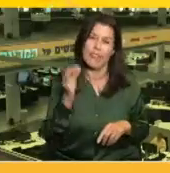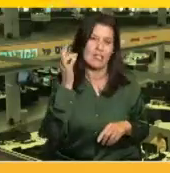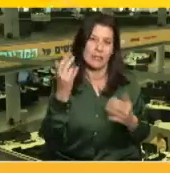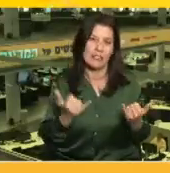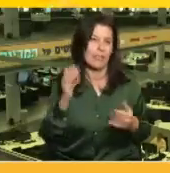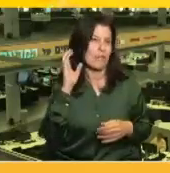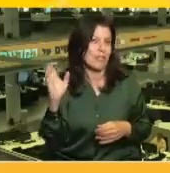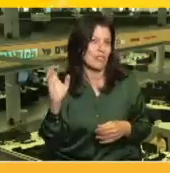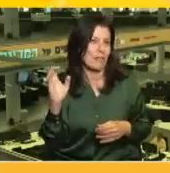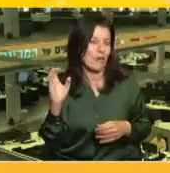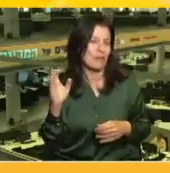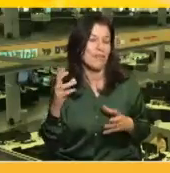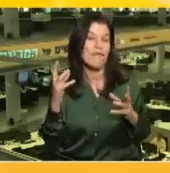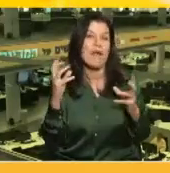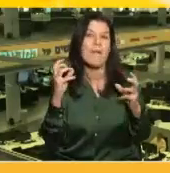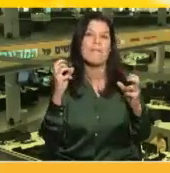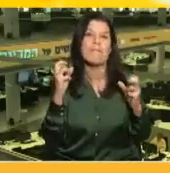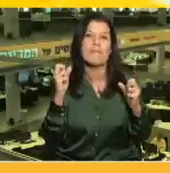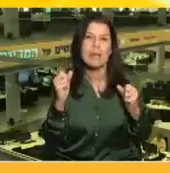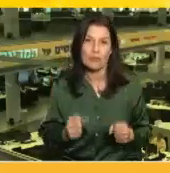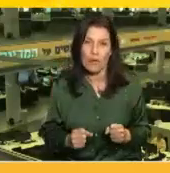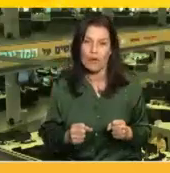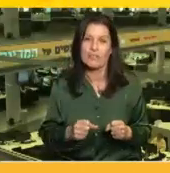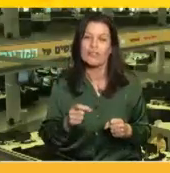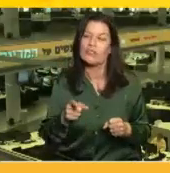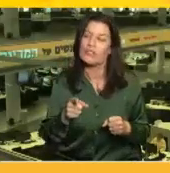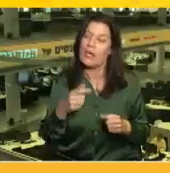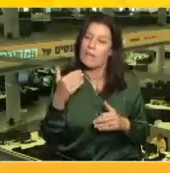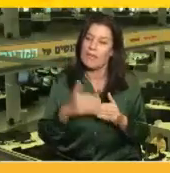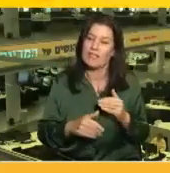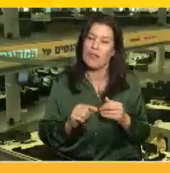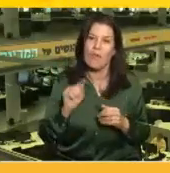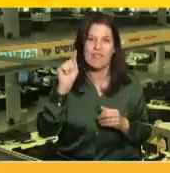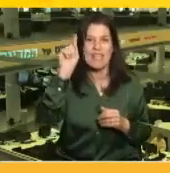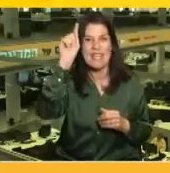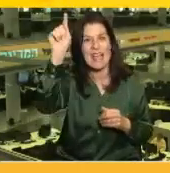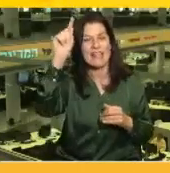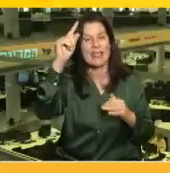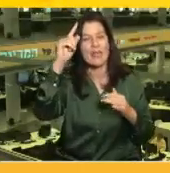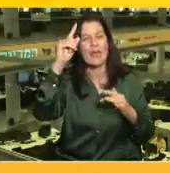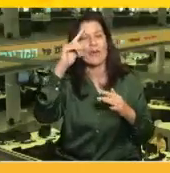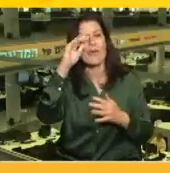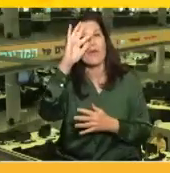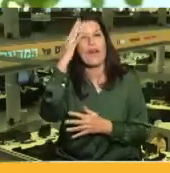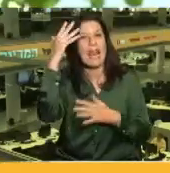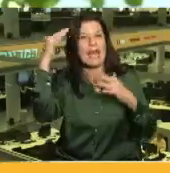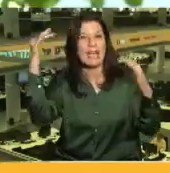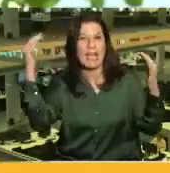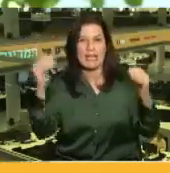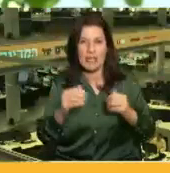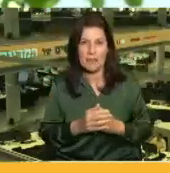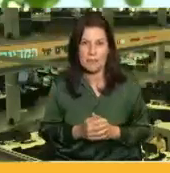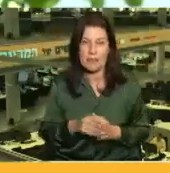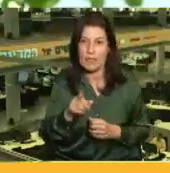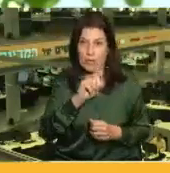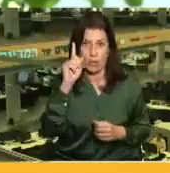ברור. ומשוכנעות, ובצדק, שהן תגענה לגן עדן, גם אם תשמעו גברים וגם אם נשים. אני רק רוצה לחדש לך, כי את זה את לא יודעת, שמי שכתב